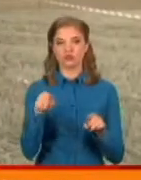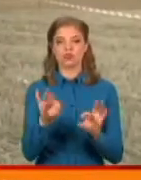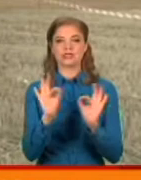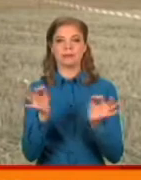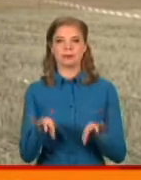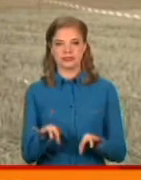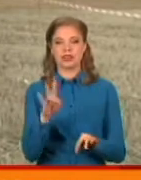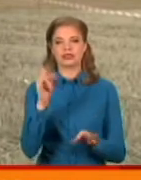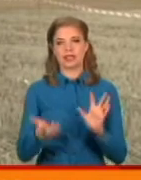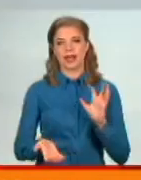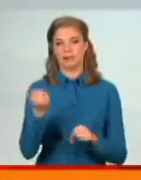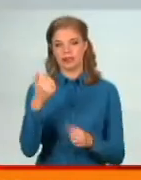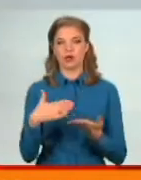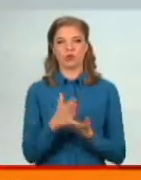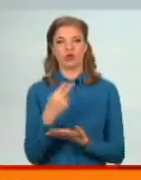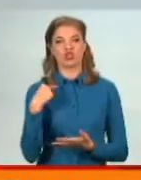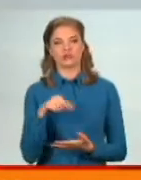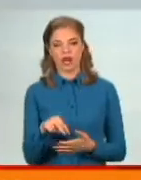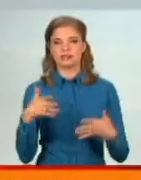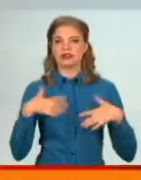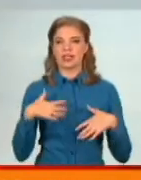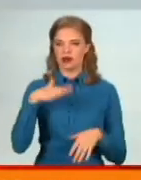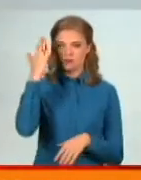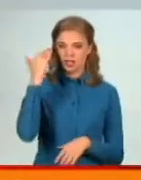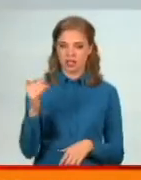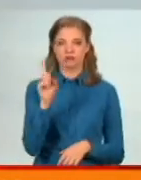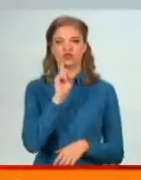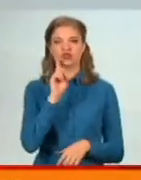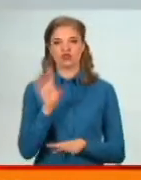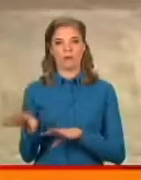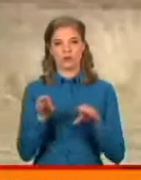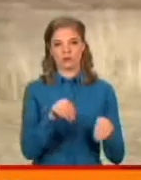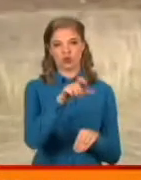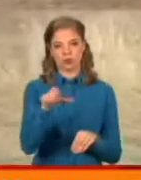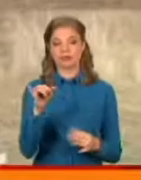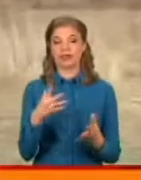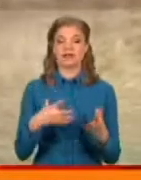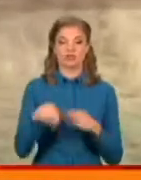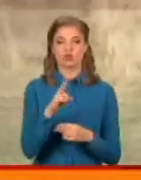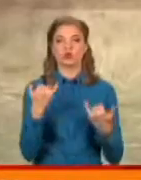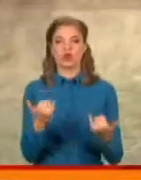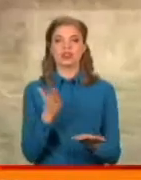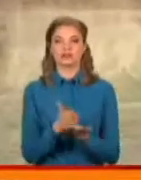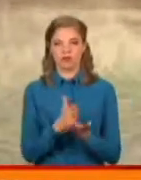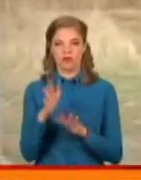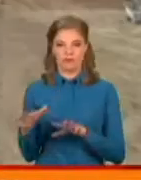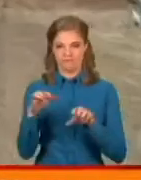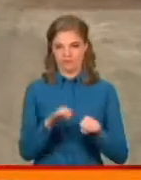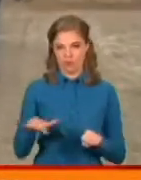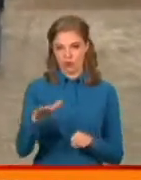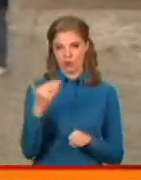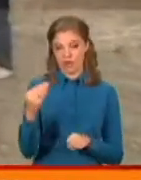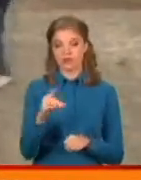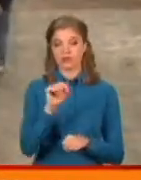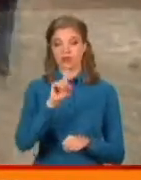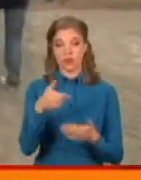мистецька акція на підтримку політв'язнів, кримських татар, тимчасово переміщених осіб та всіх, хто наразі перебуває в окупації. За